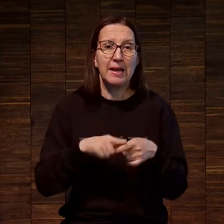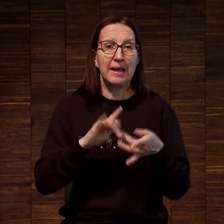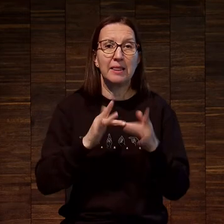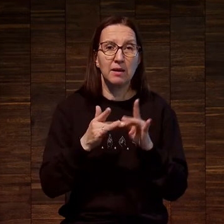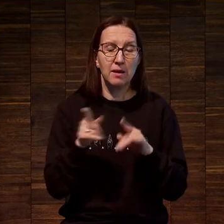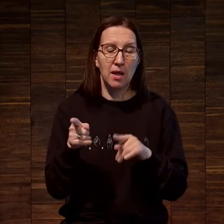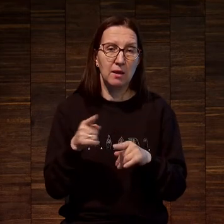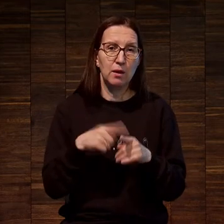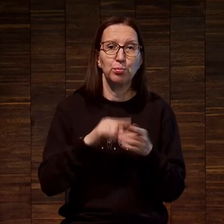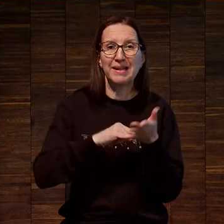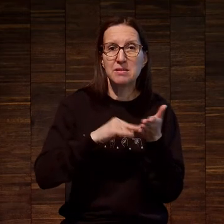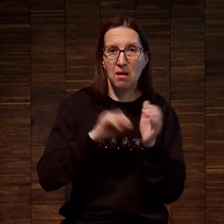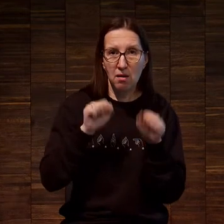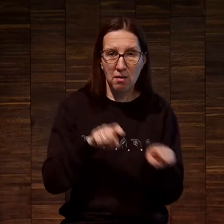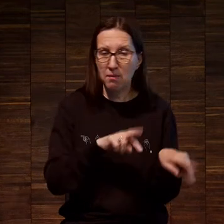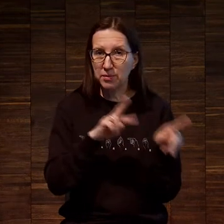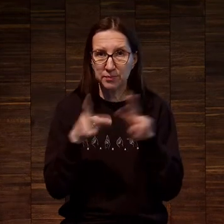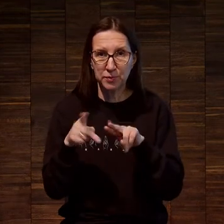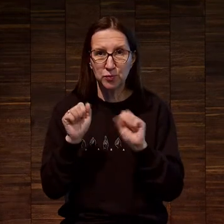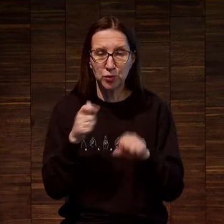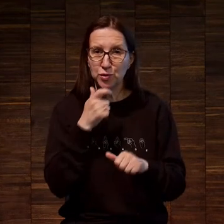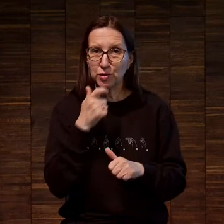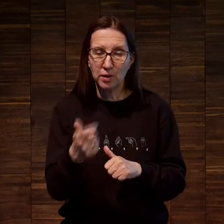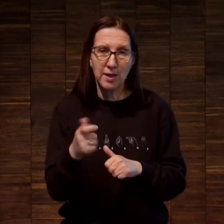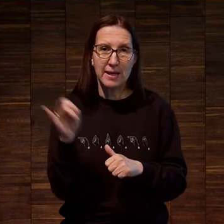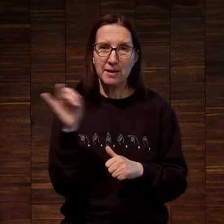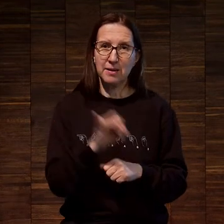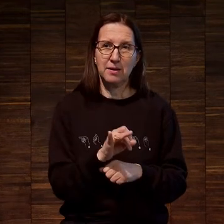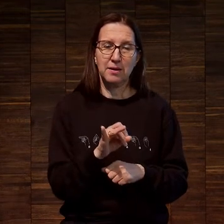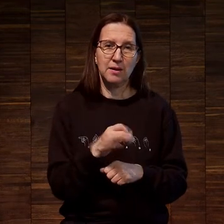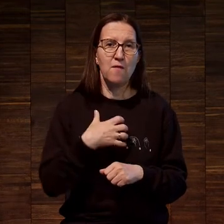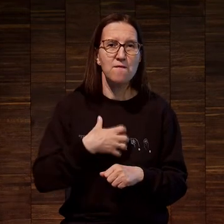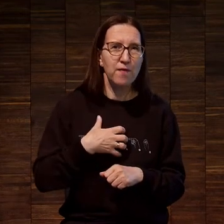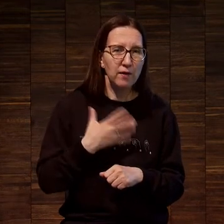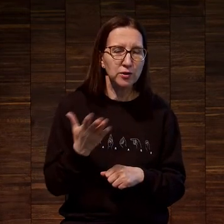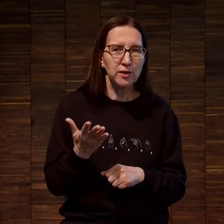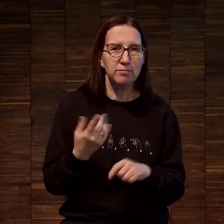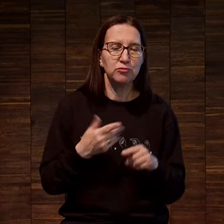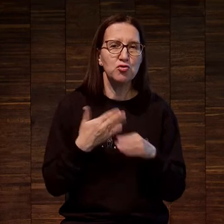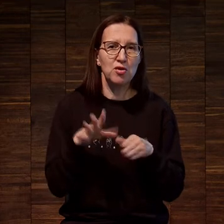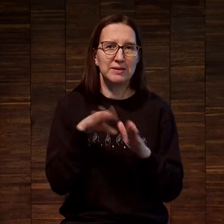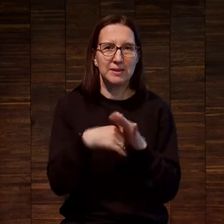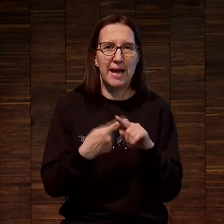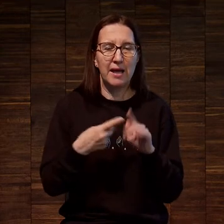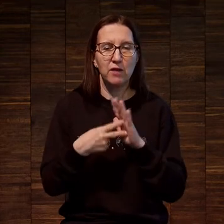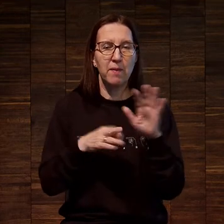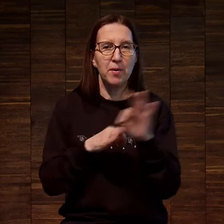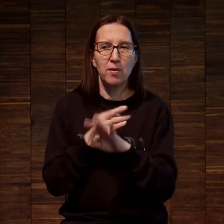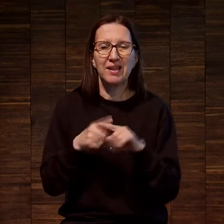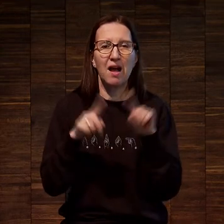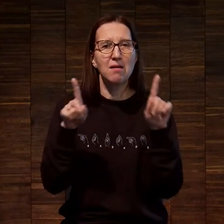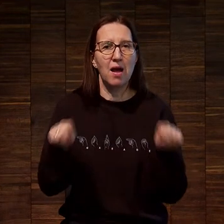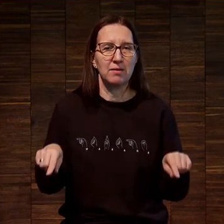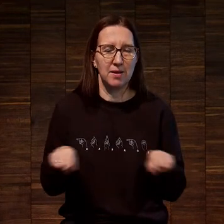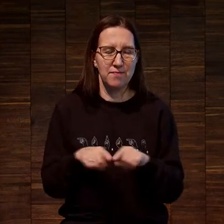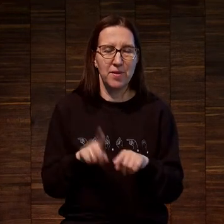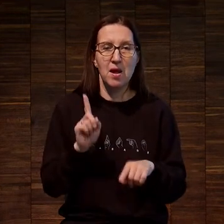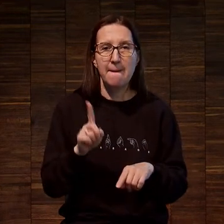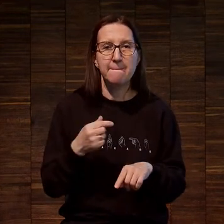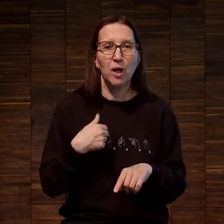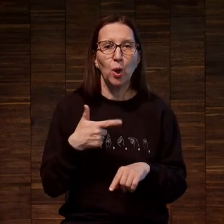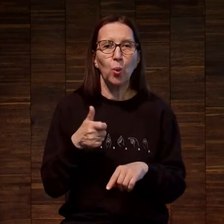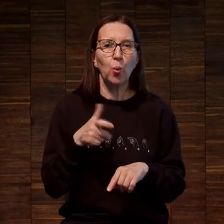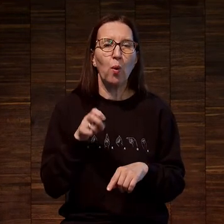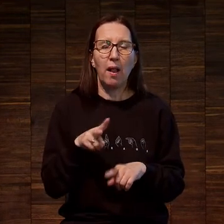интернет, на инстаграмы. И, соответственно, важная часть этого проекта — это карта. Она, к сожалению, на Гугле